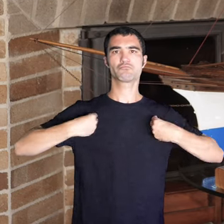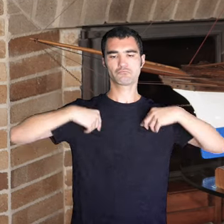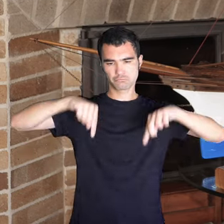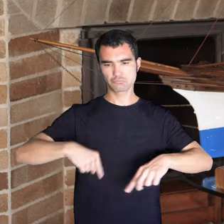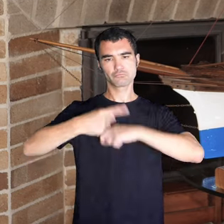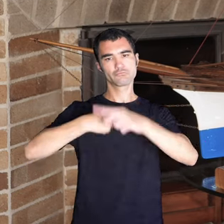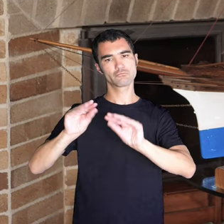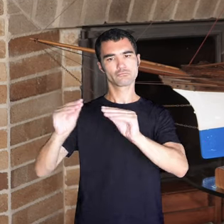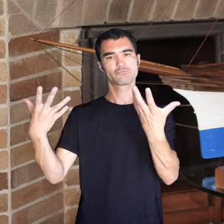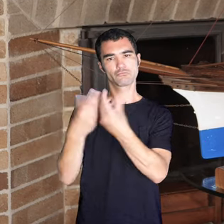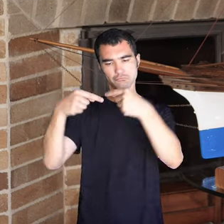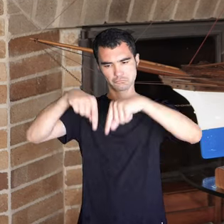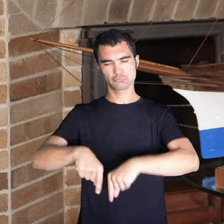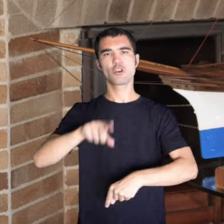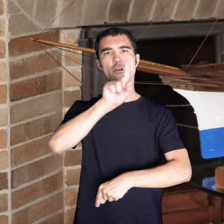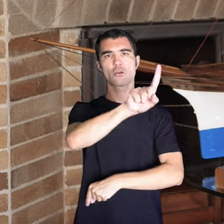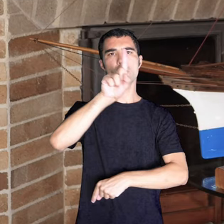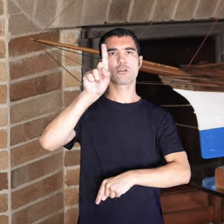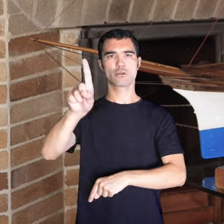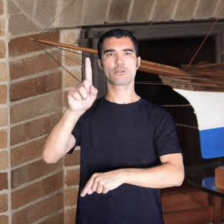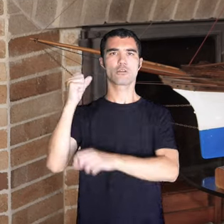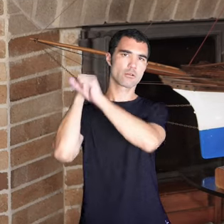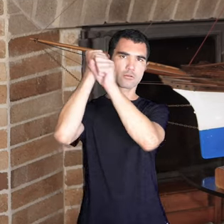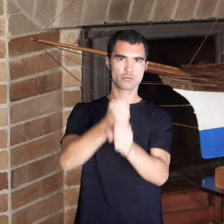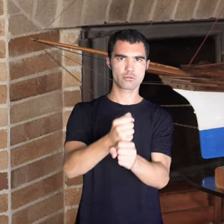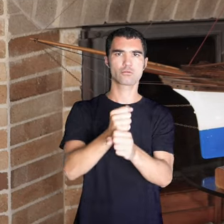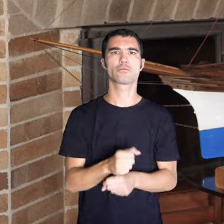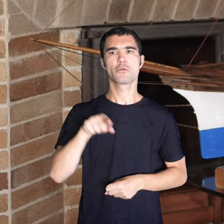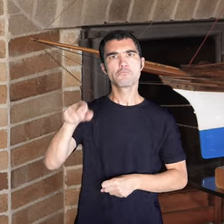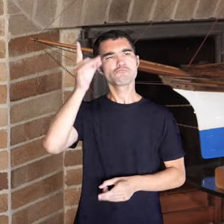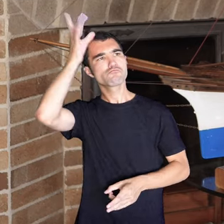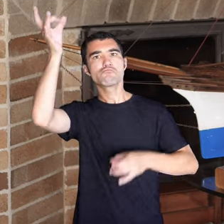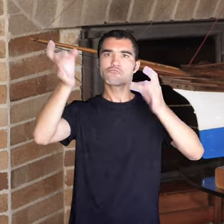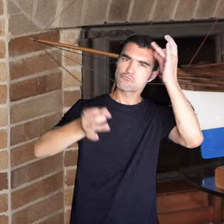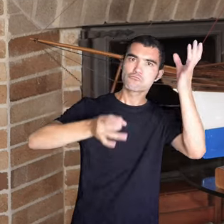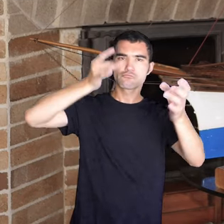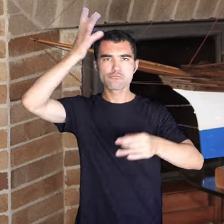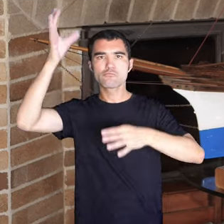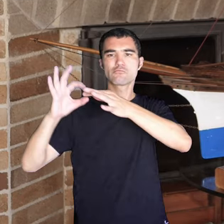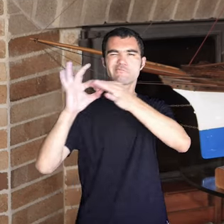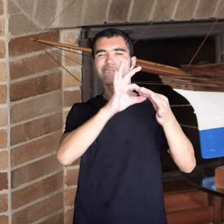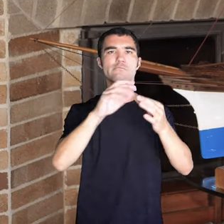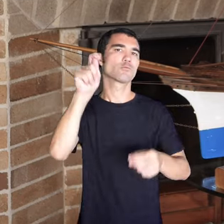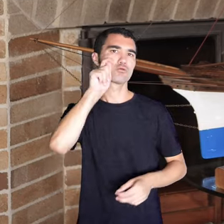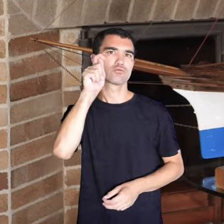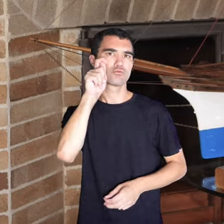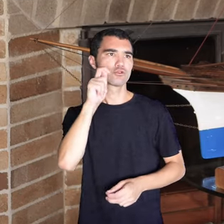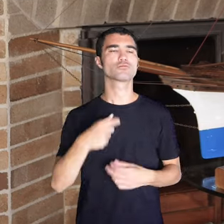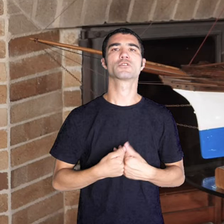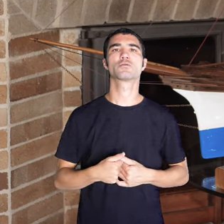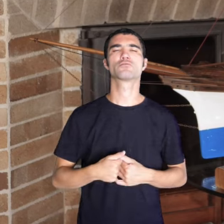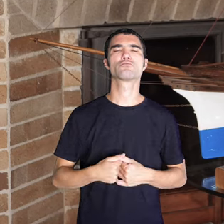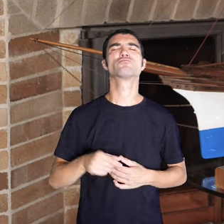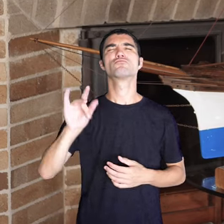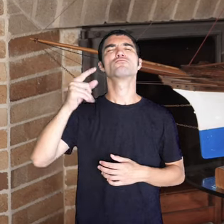seva família feia uns anys i tenia molta iniciativa per coses relacionades amb turisme. Sé